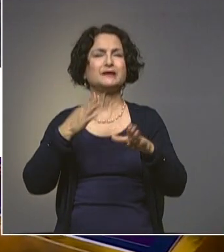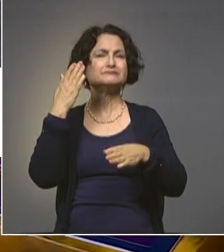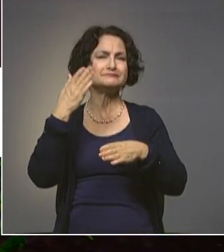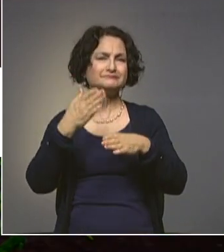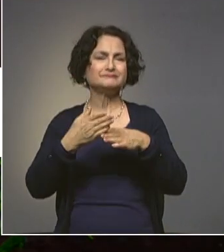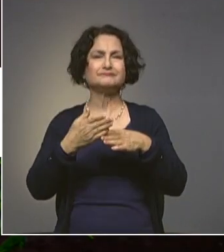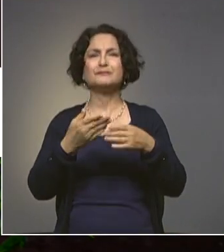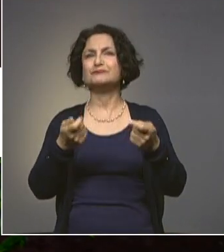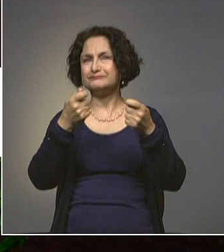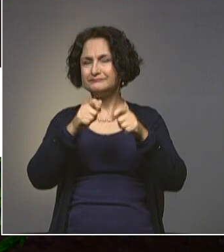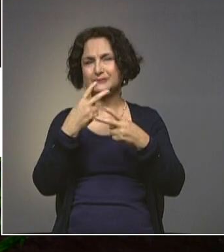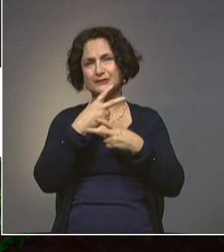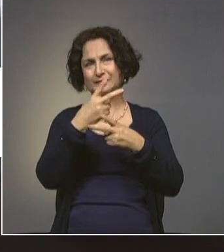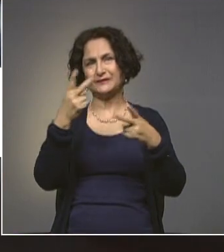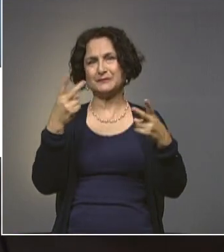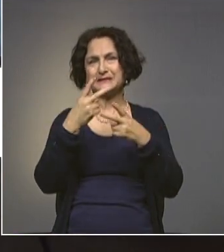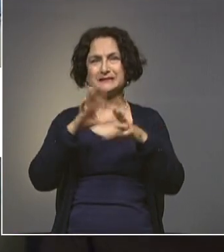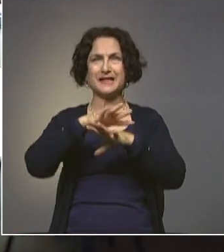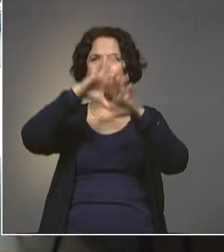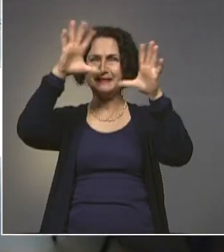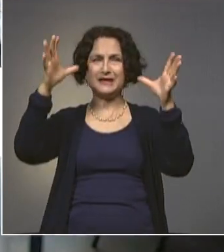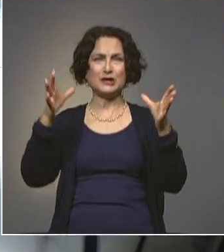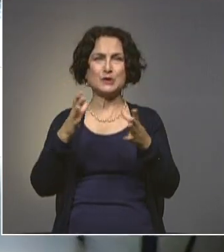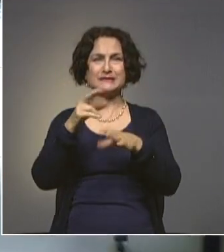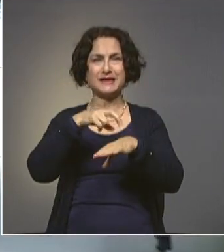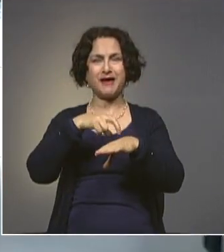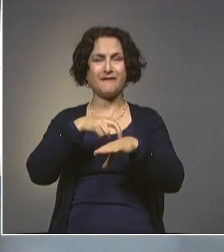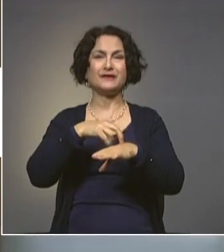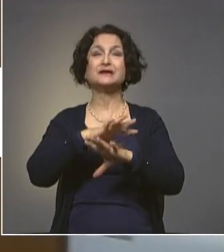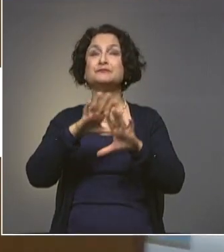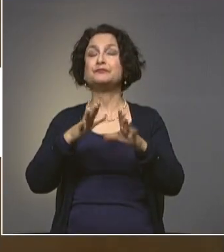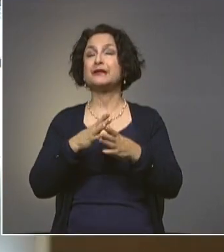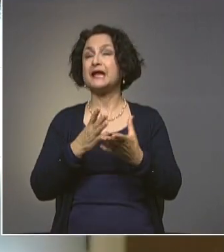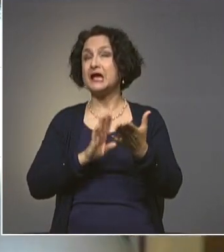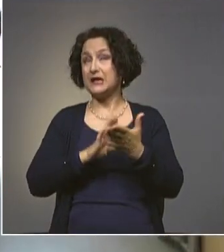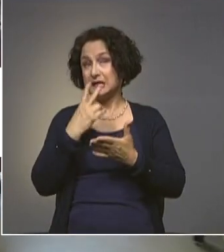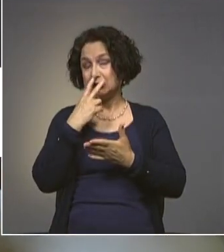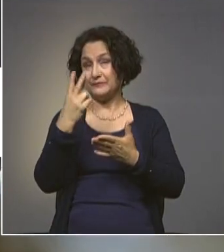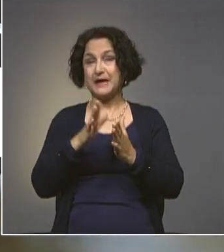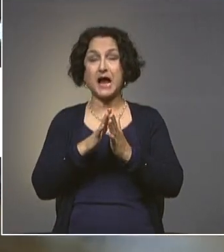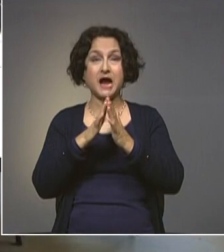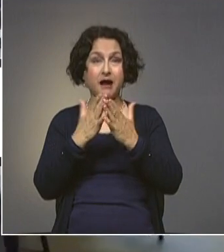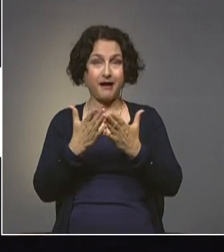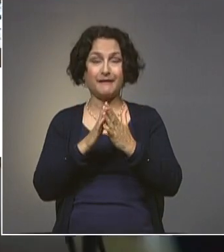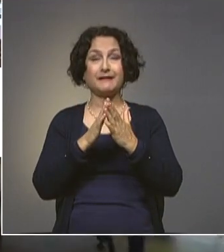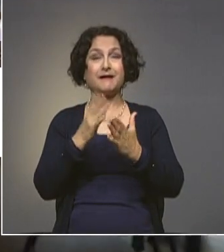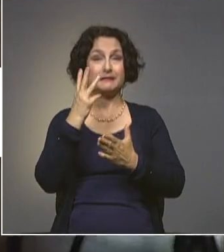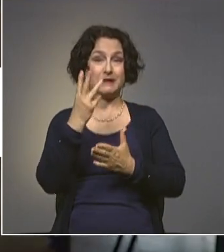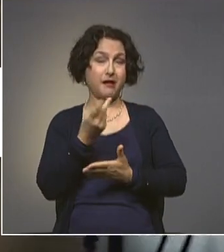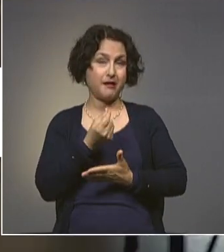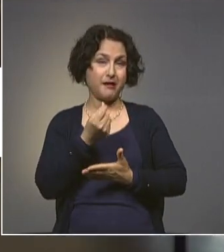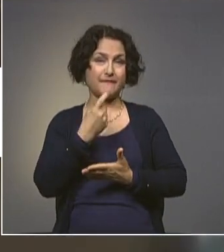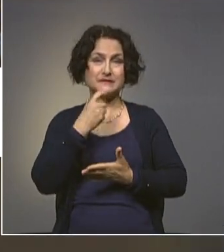на залата с динозаврите. 3 лева остава картата за ученици до 14 години в библиотека Иван Вазов.